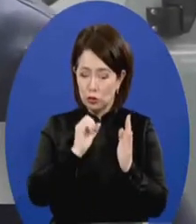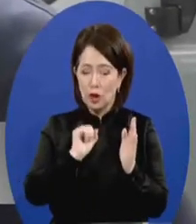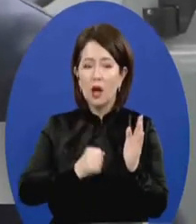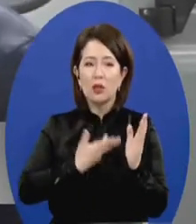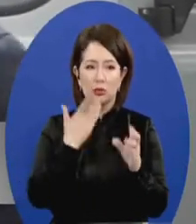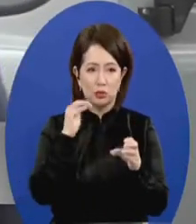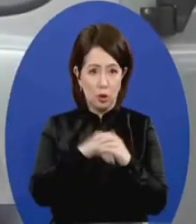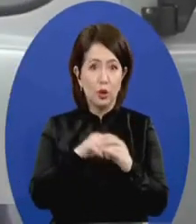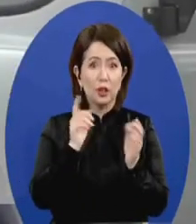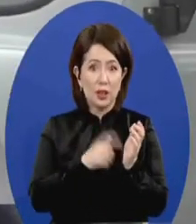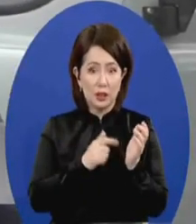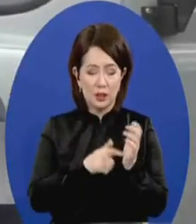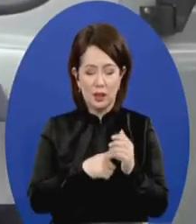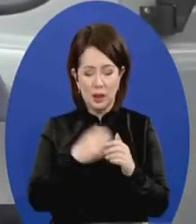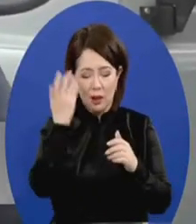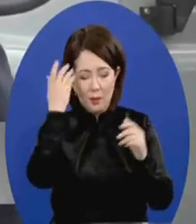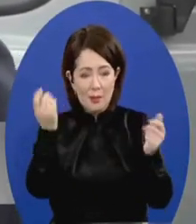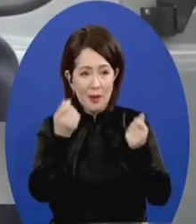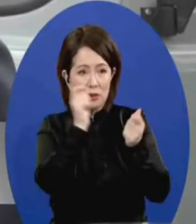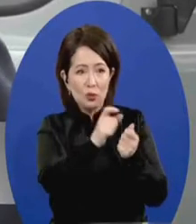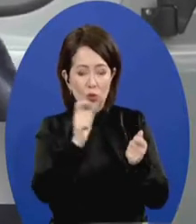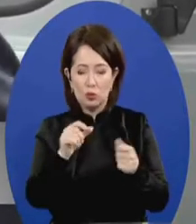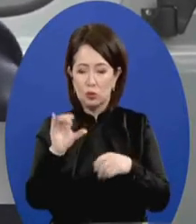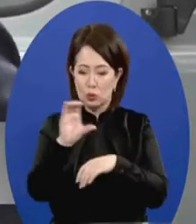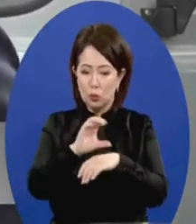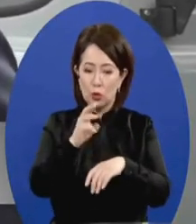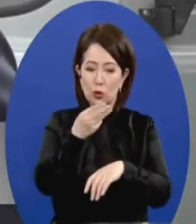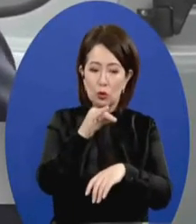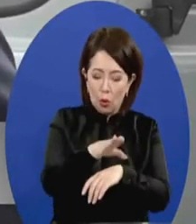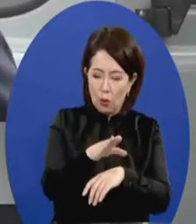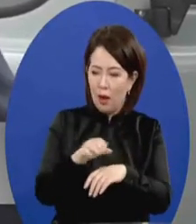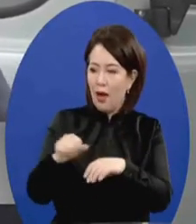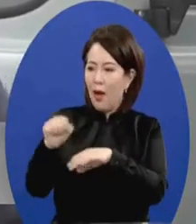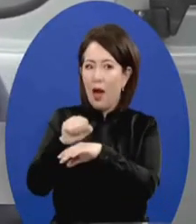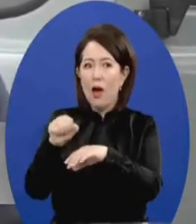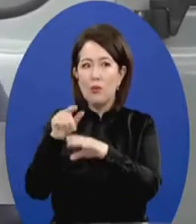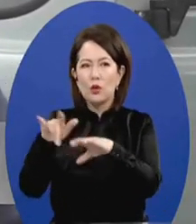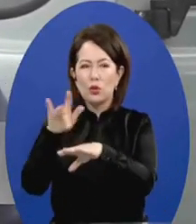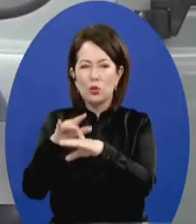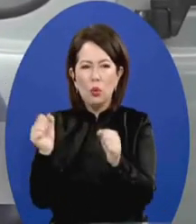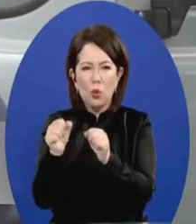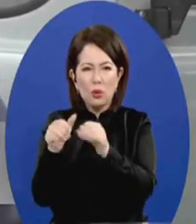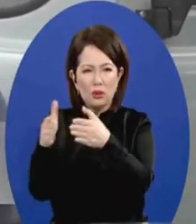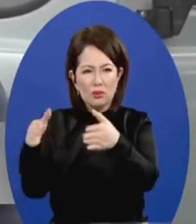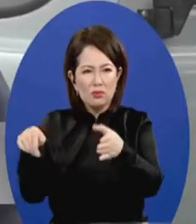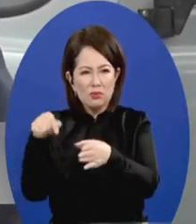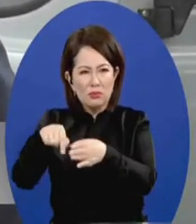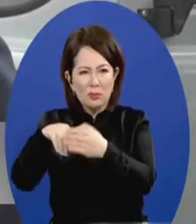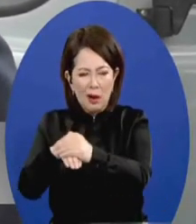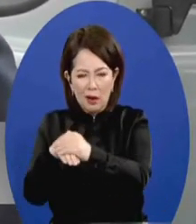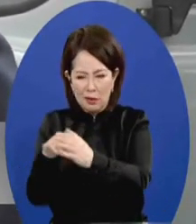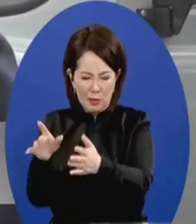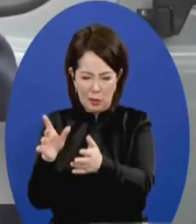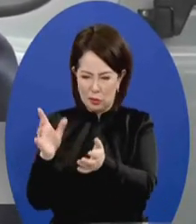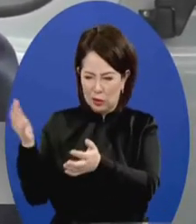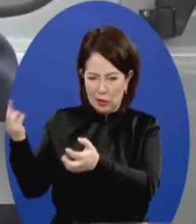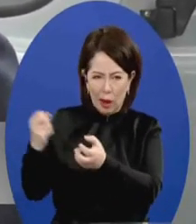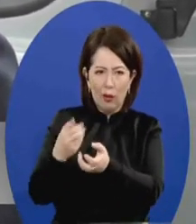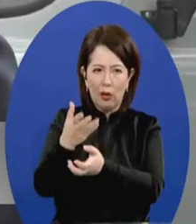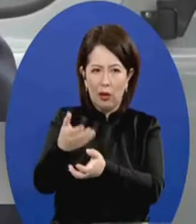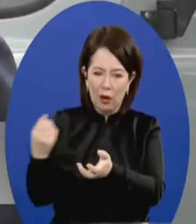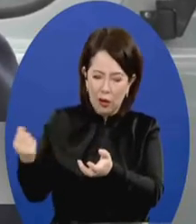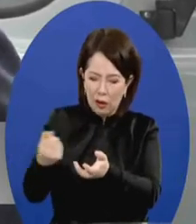хамрагдах хэрэгтэй. Малчт маань мэдээж сумынхаа төвдөр за аймгийн төвөөр хүүтэн хэлхээ хязгаарлагдмал байгаа учраас бас ингээд татлаа авалтууд олон